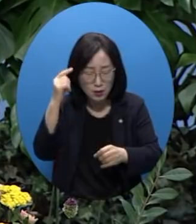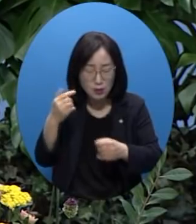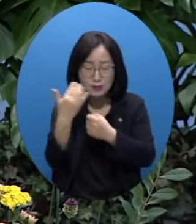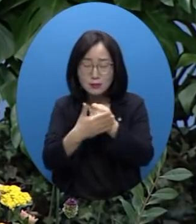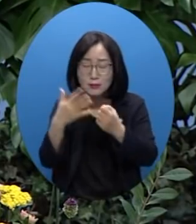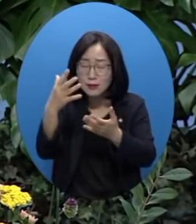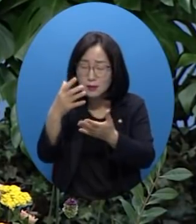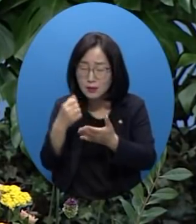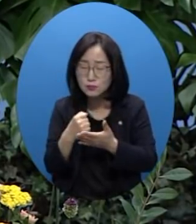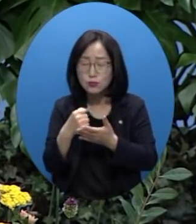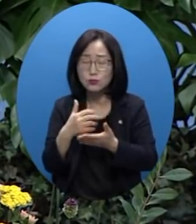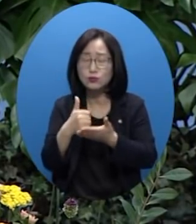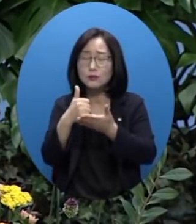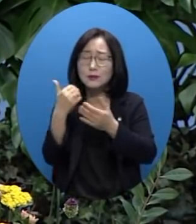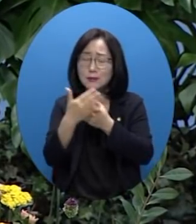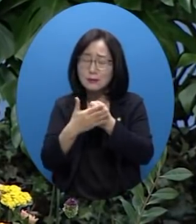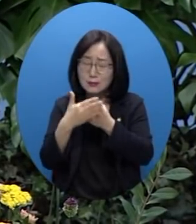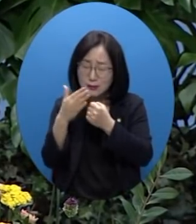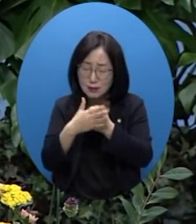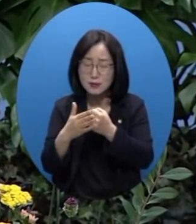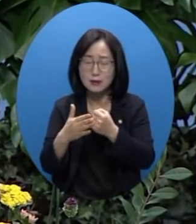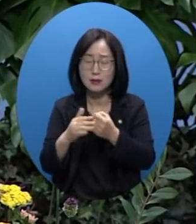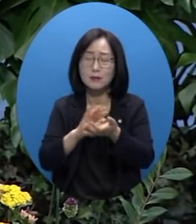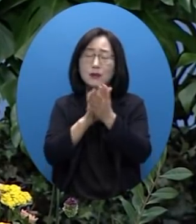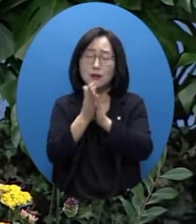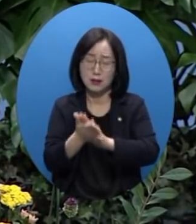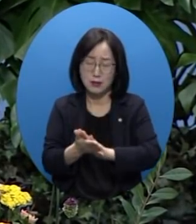이렇게 변화받아